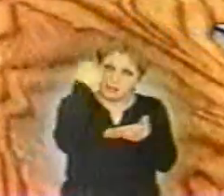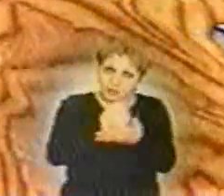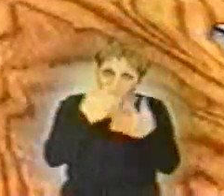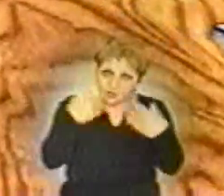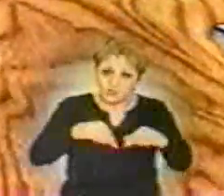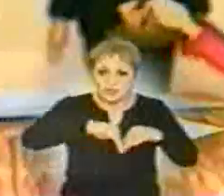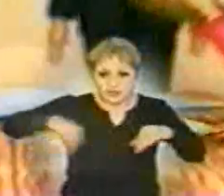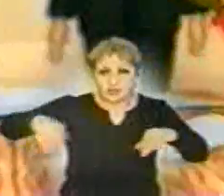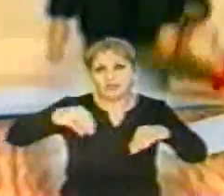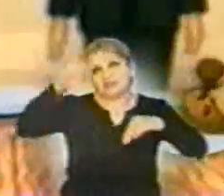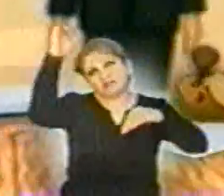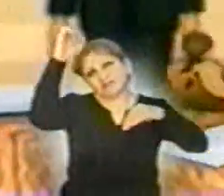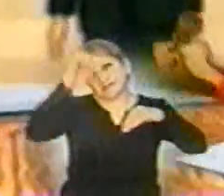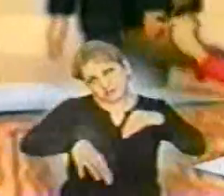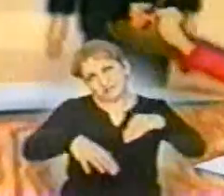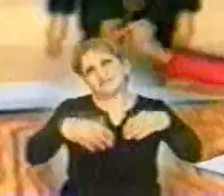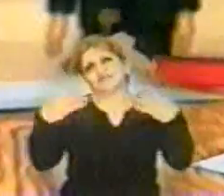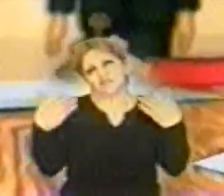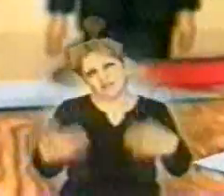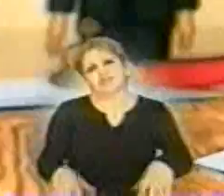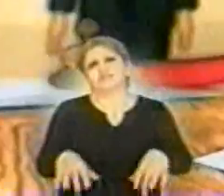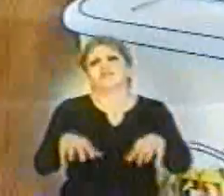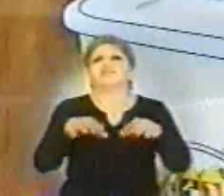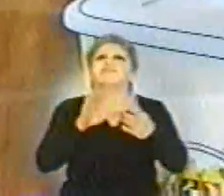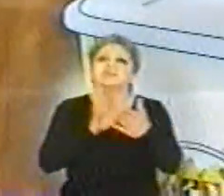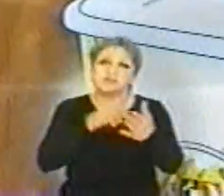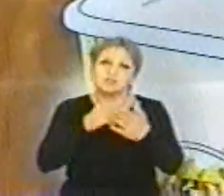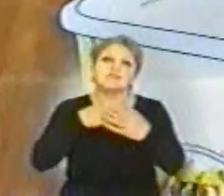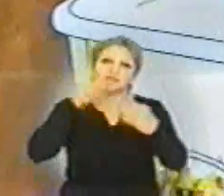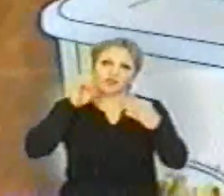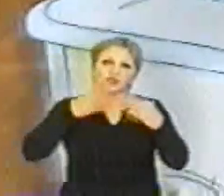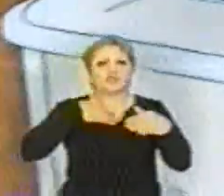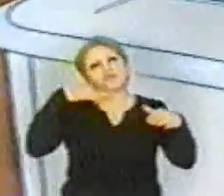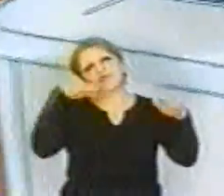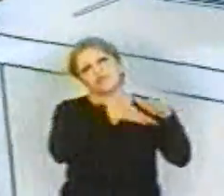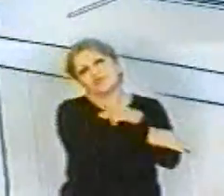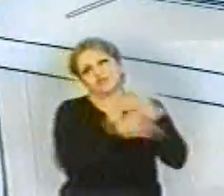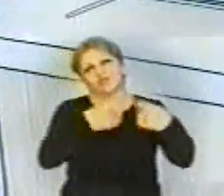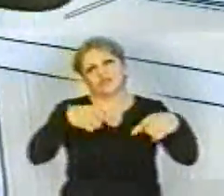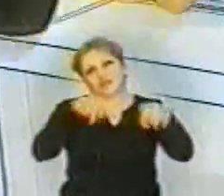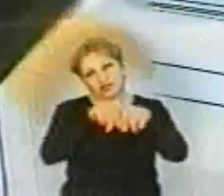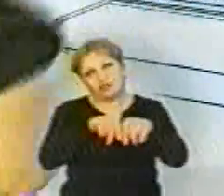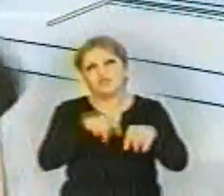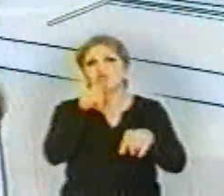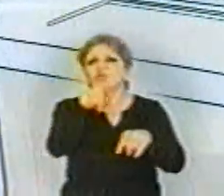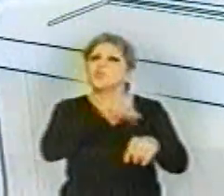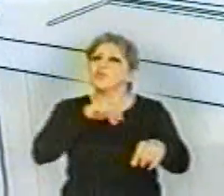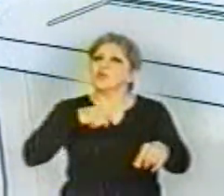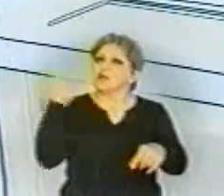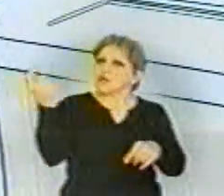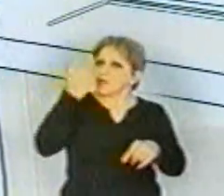վերաբերյալ դրոշմակնիկ է դնում։ Ապա կնքում է քվեարկության ծրարը, բացում քվեաթուֆի չեղքը, և ես քվեարկության ծրարը